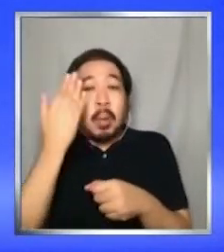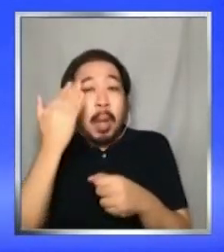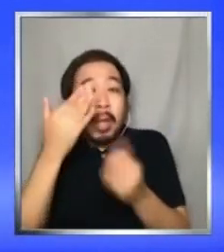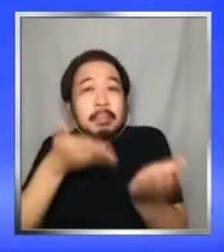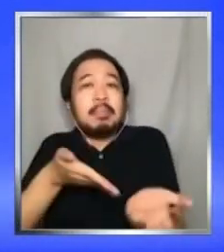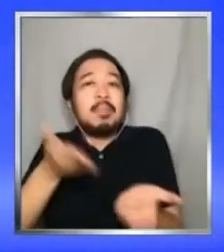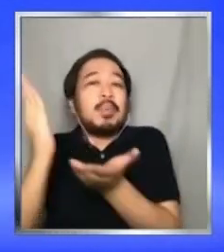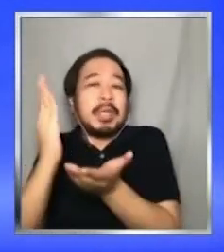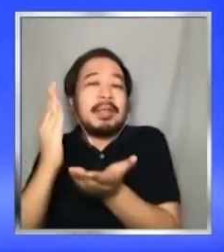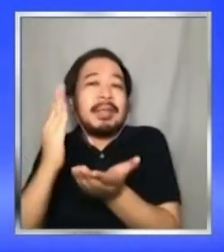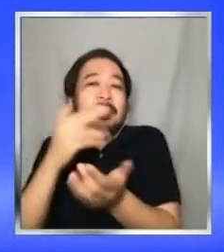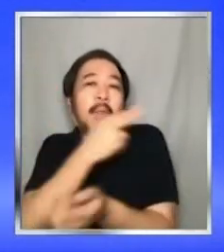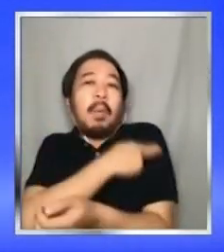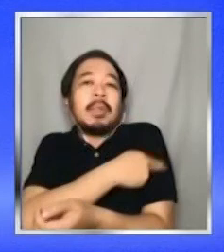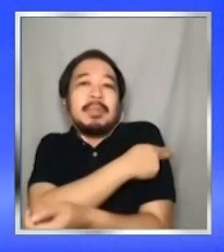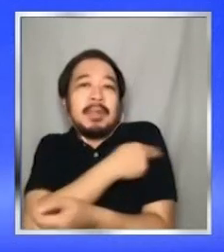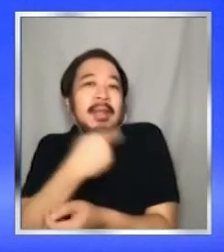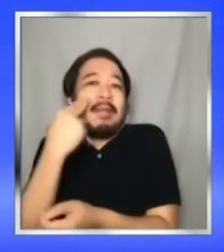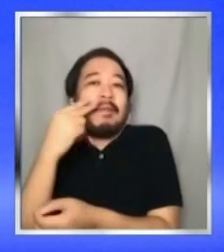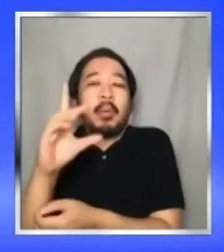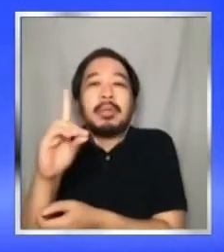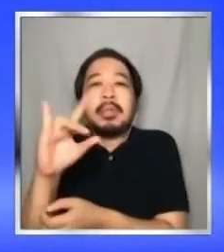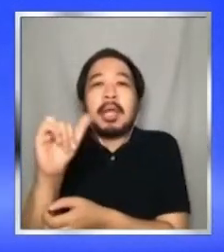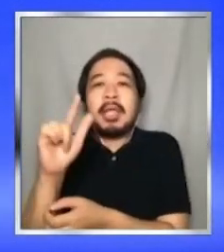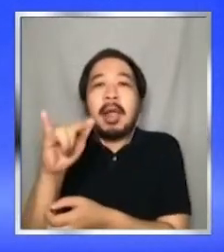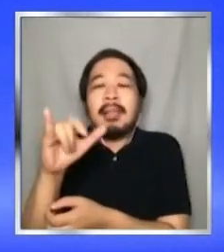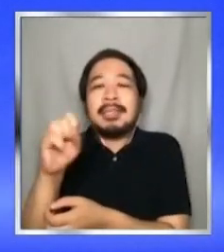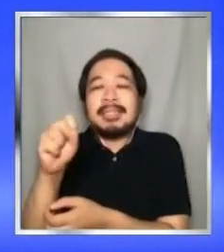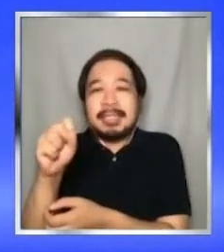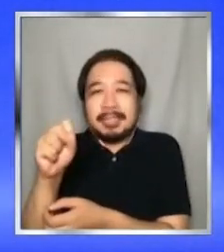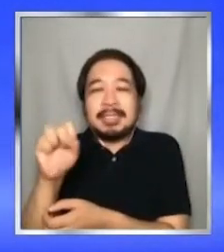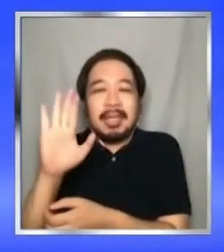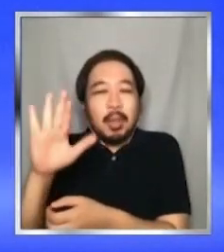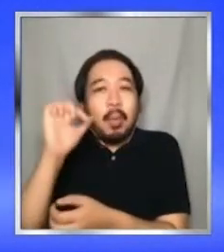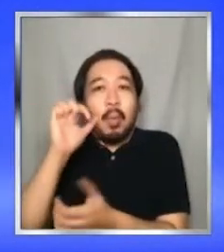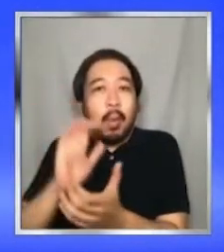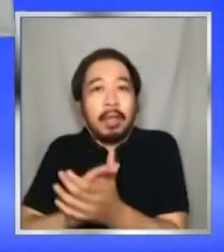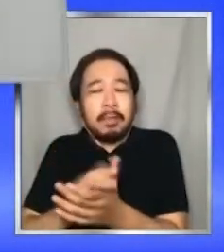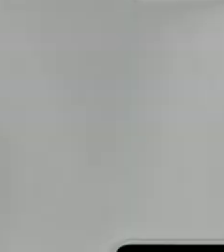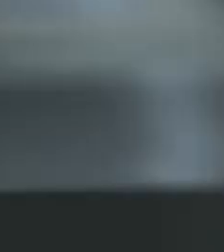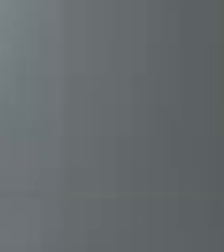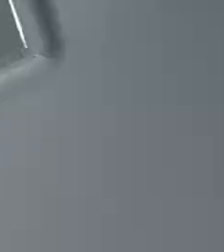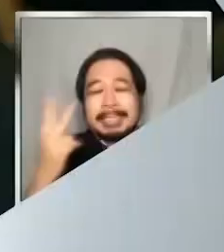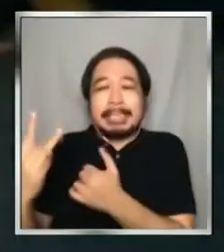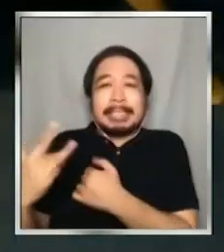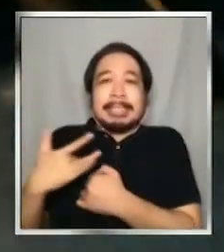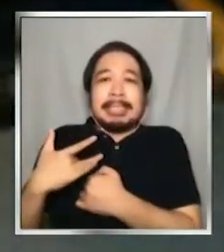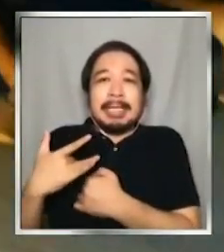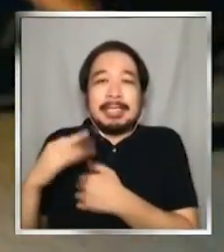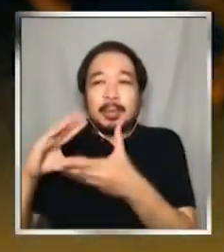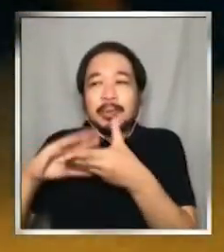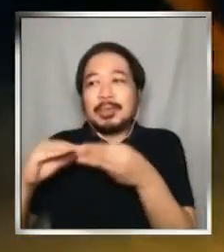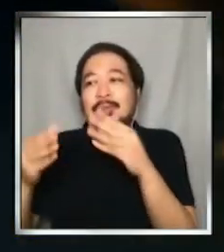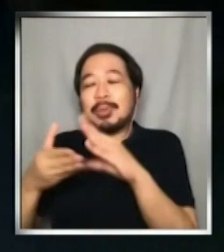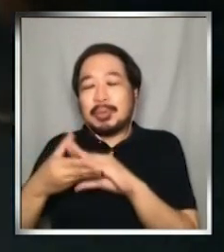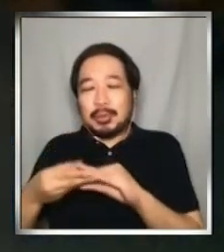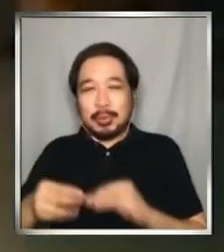misis. Narito ang kanilang nakakaantig na kwento sa pagtutok ni Ivan Mayrina.